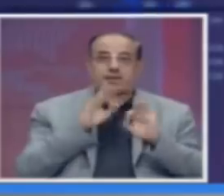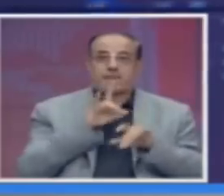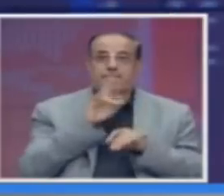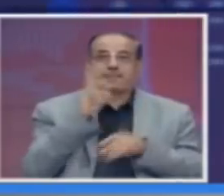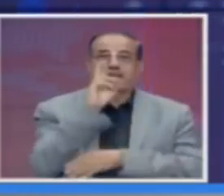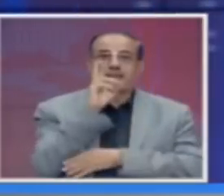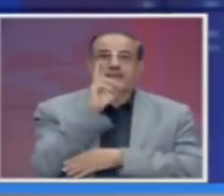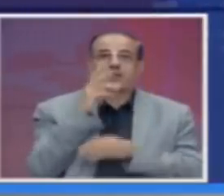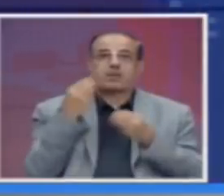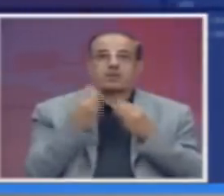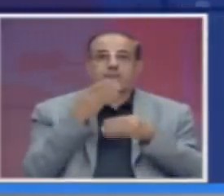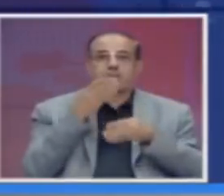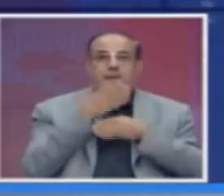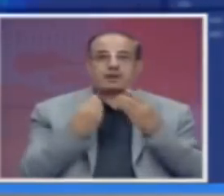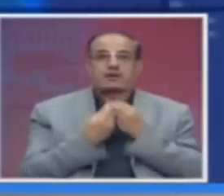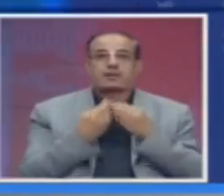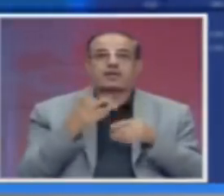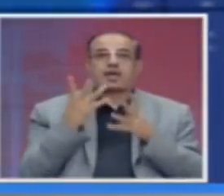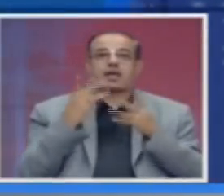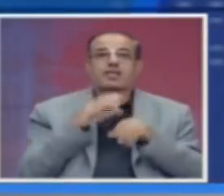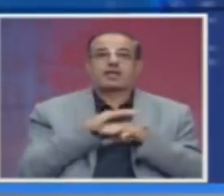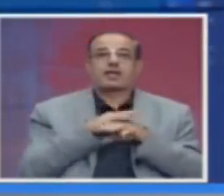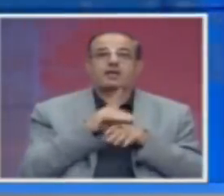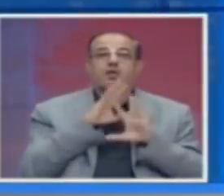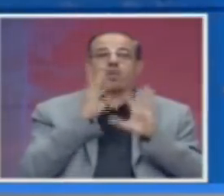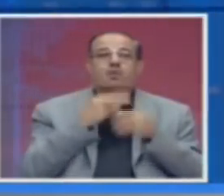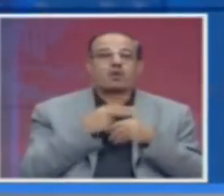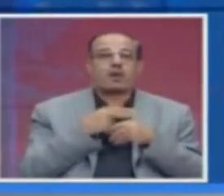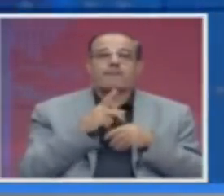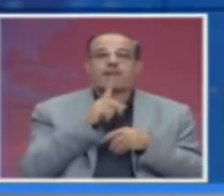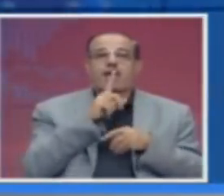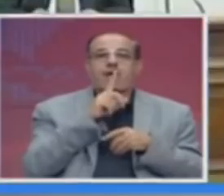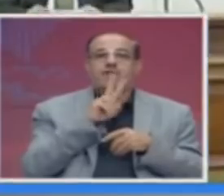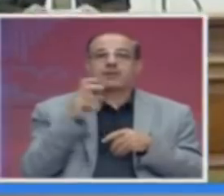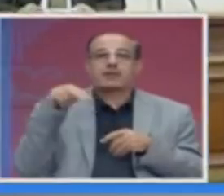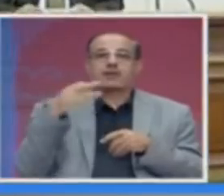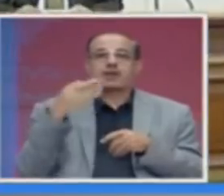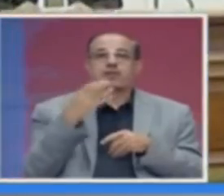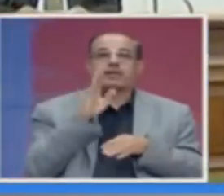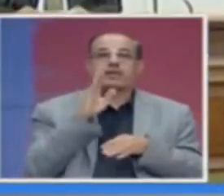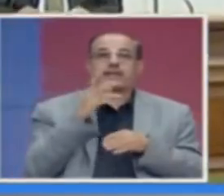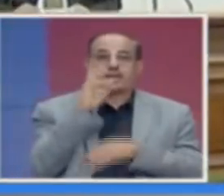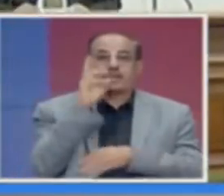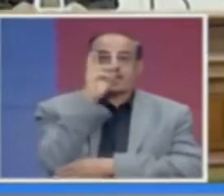أوضاع 100 كنيسة ومبنى تابعا، ليصل العدد الإجمالي إلى